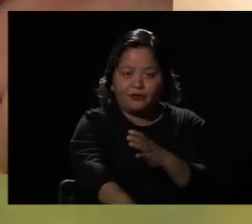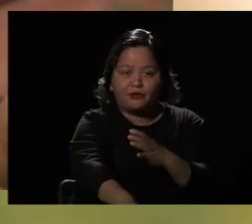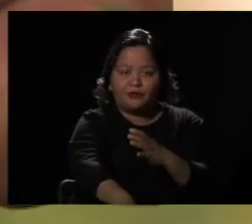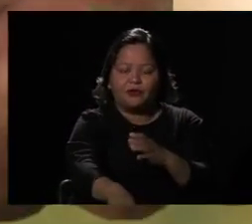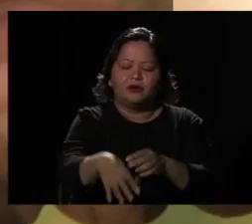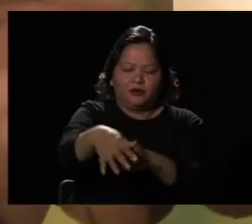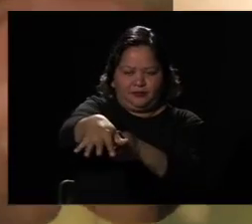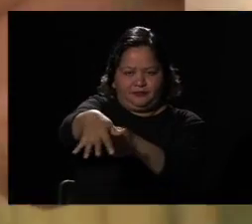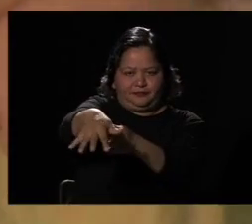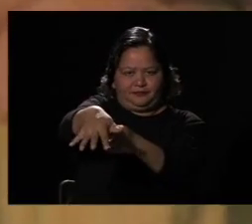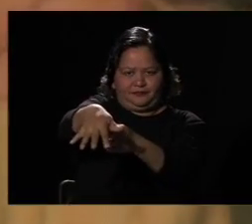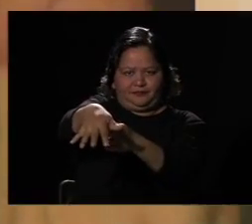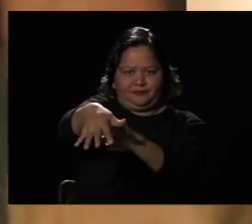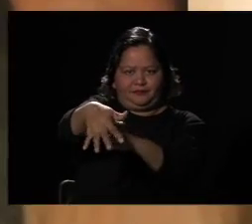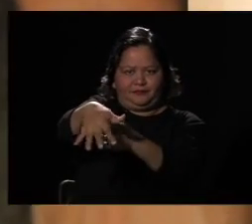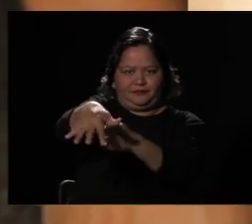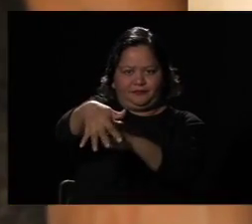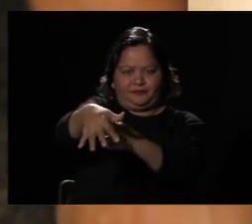tinanum